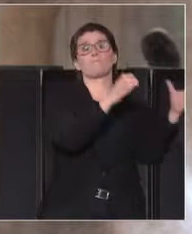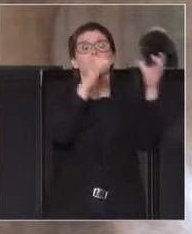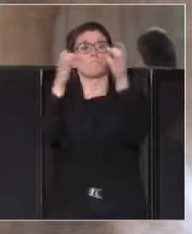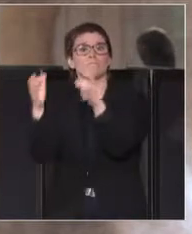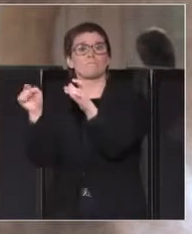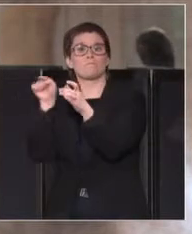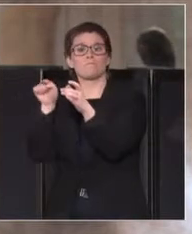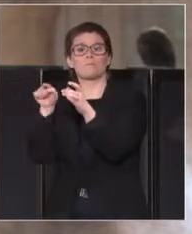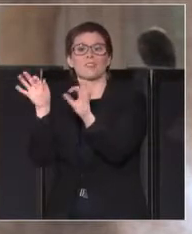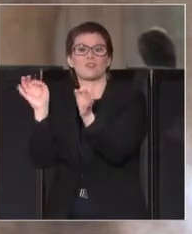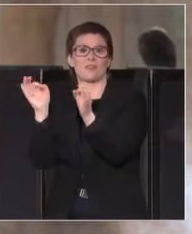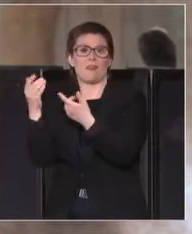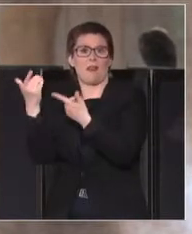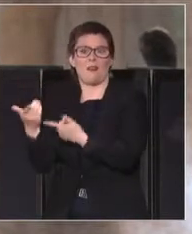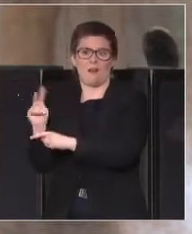bewachte Lager verbracht.